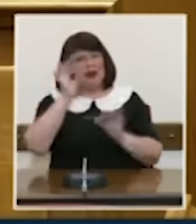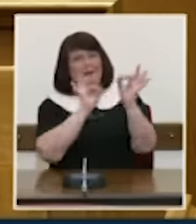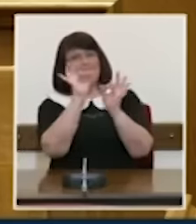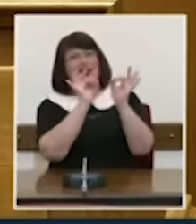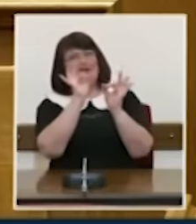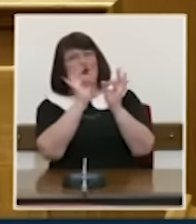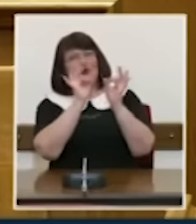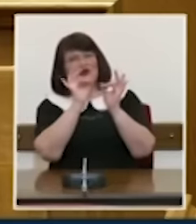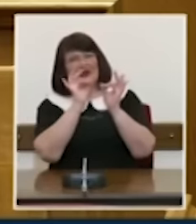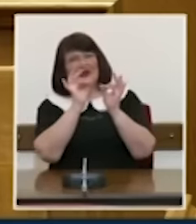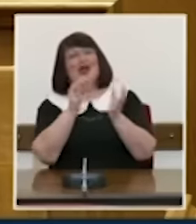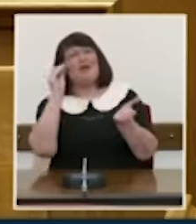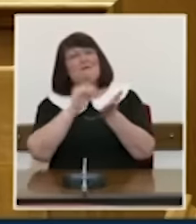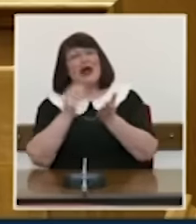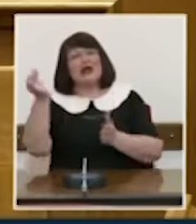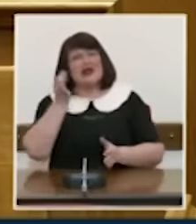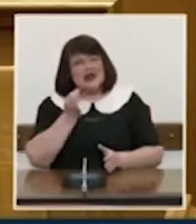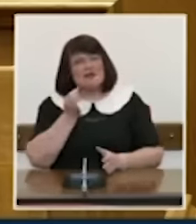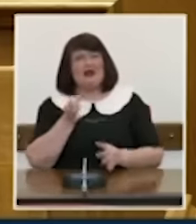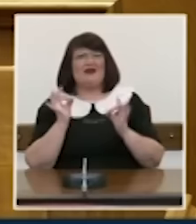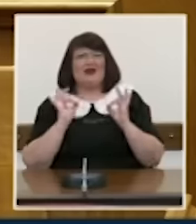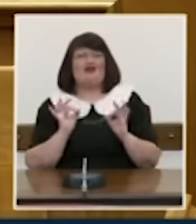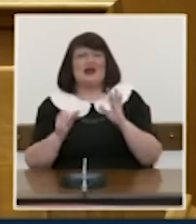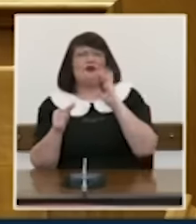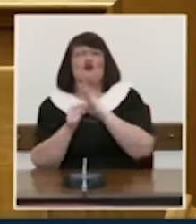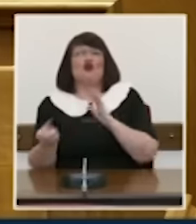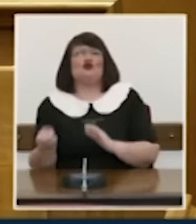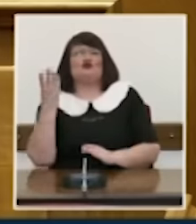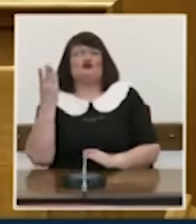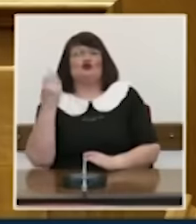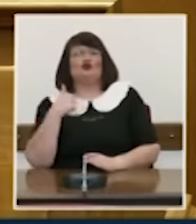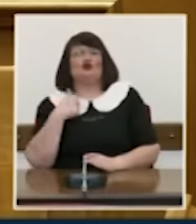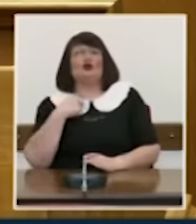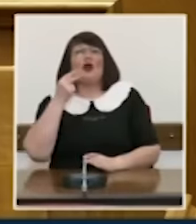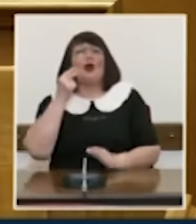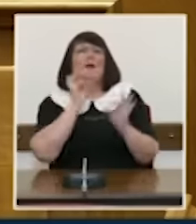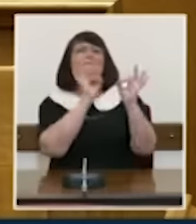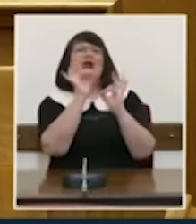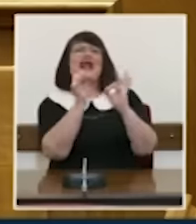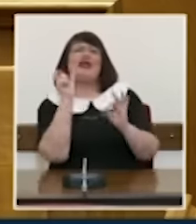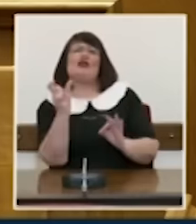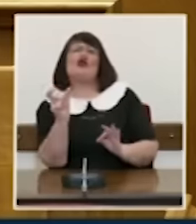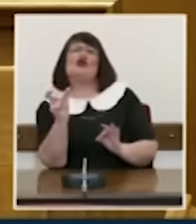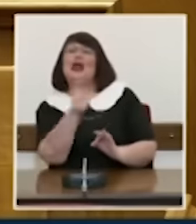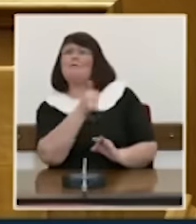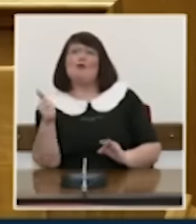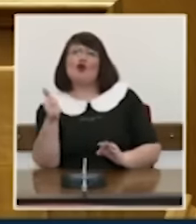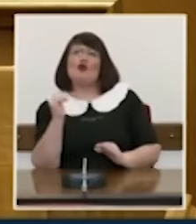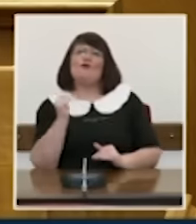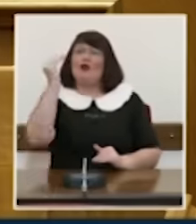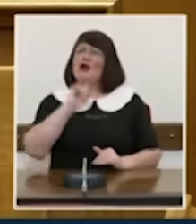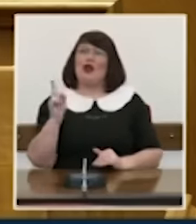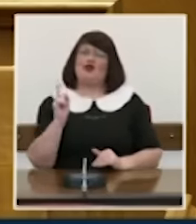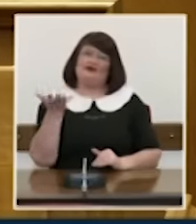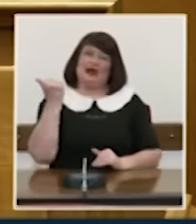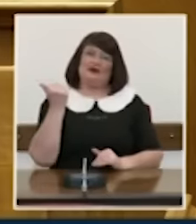οποίας επανέφερε πλέον κανονικά και με τον νόμο την αλυτρωτική ονομασία Μακεδονία για το κράτος της. Και μην